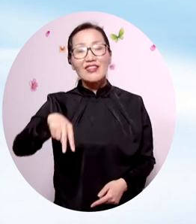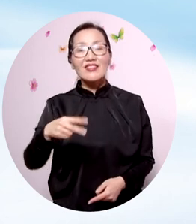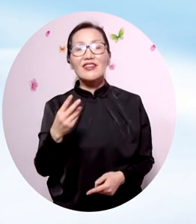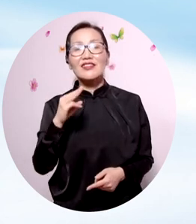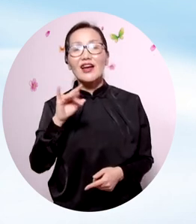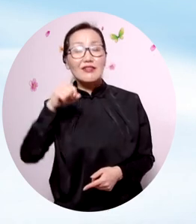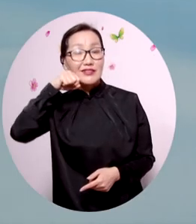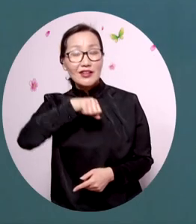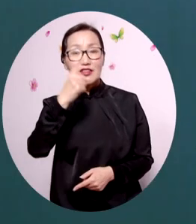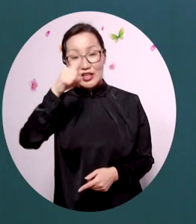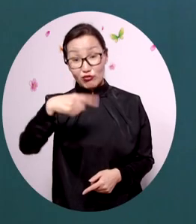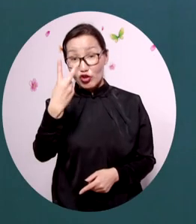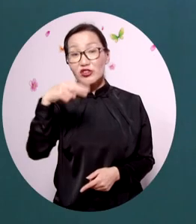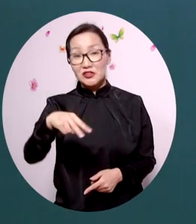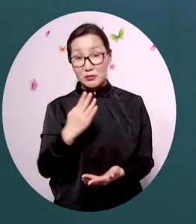литр тарга байсан.